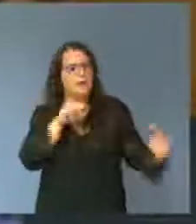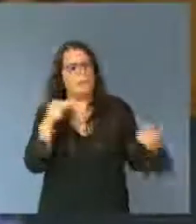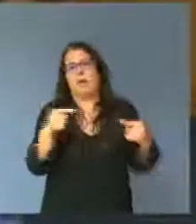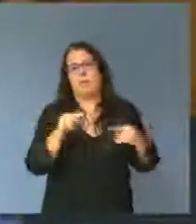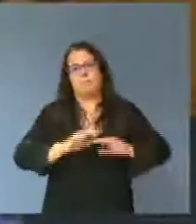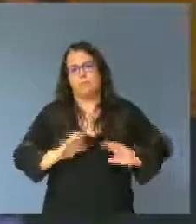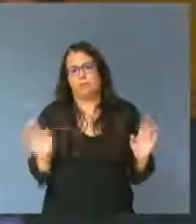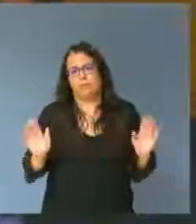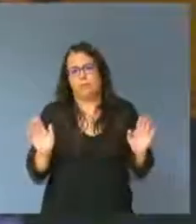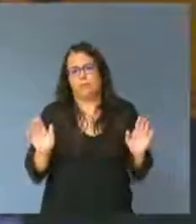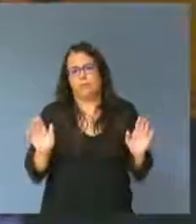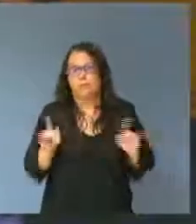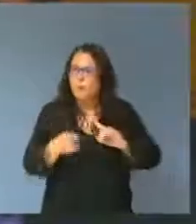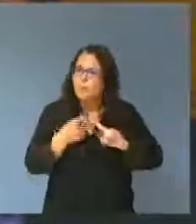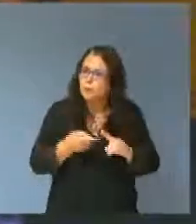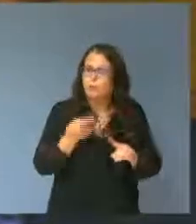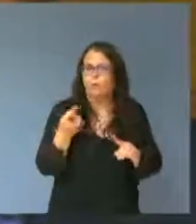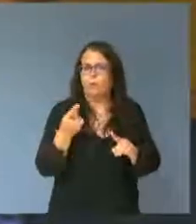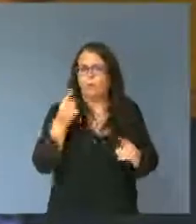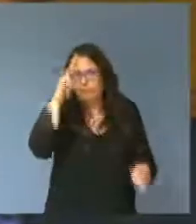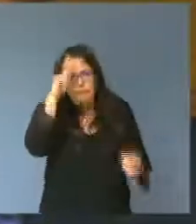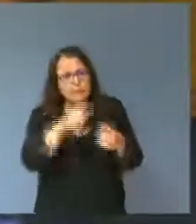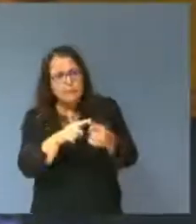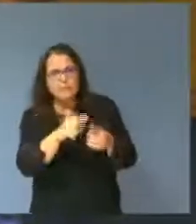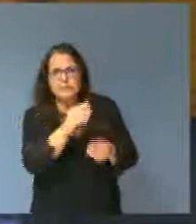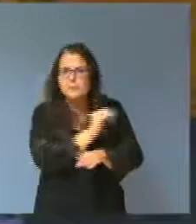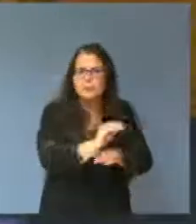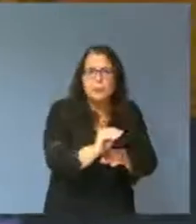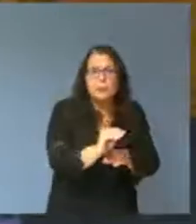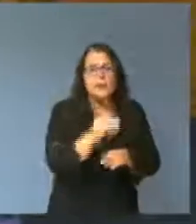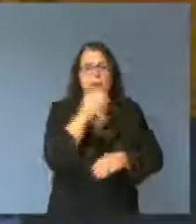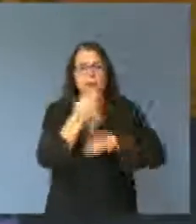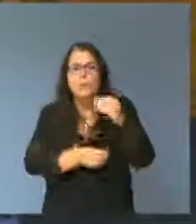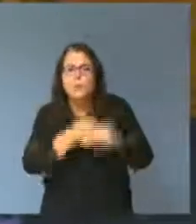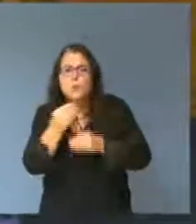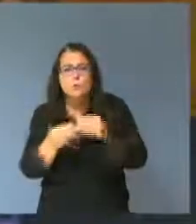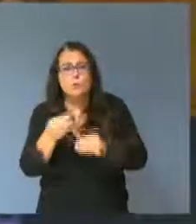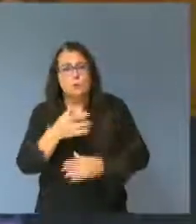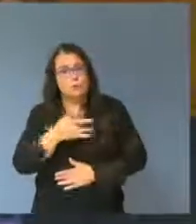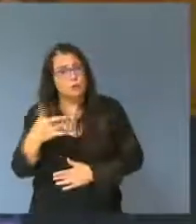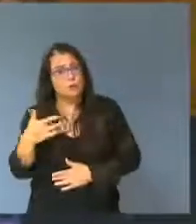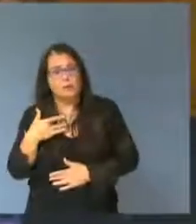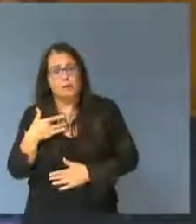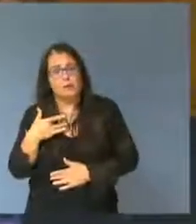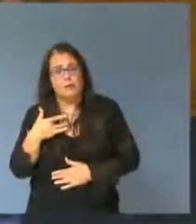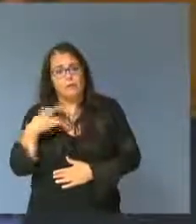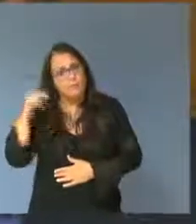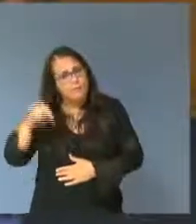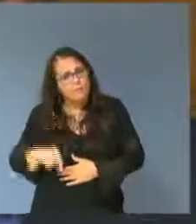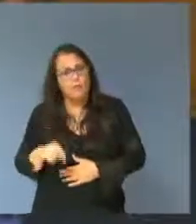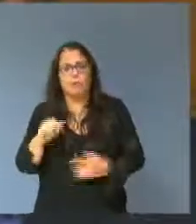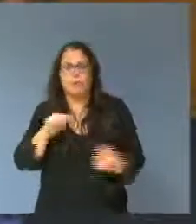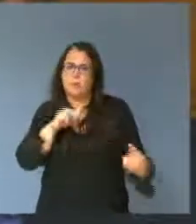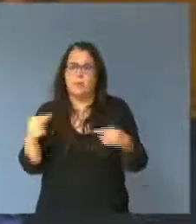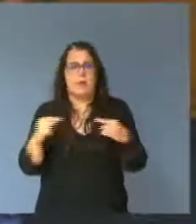aussi importants pour notre jeunesse en termes de sécurité, mais surtout en termes sanitaires, qu'on pose un débat non